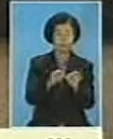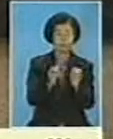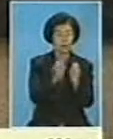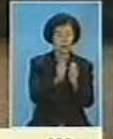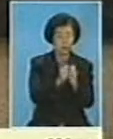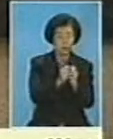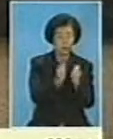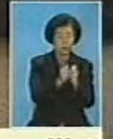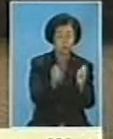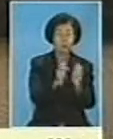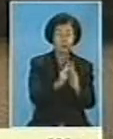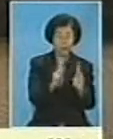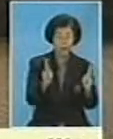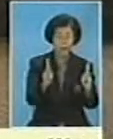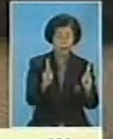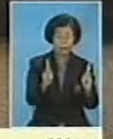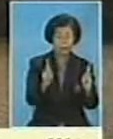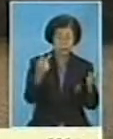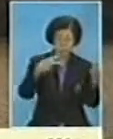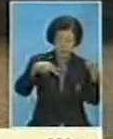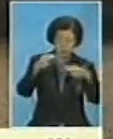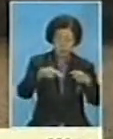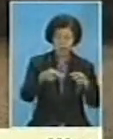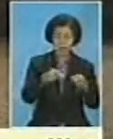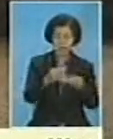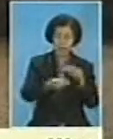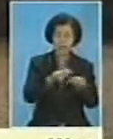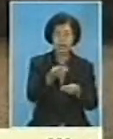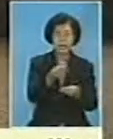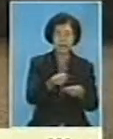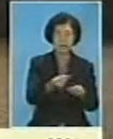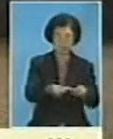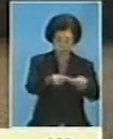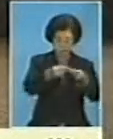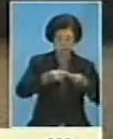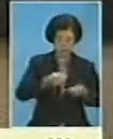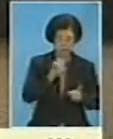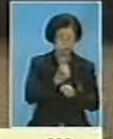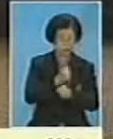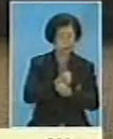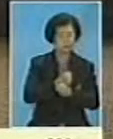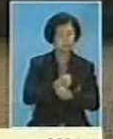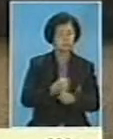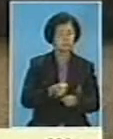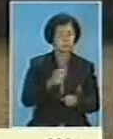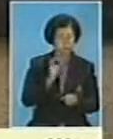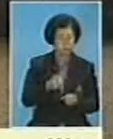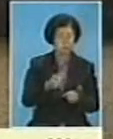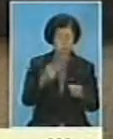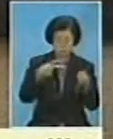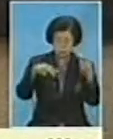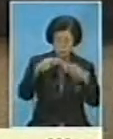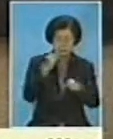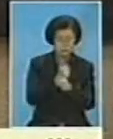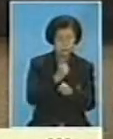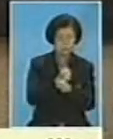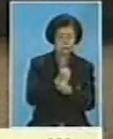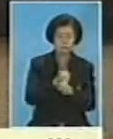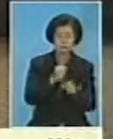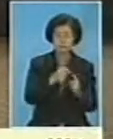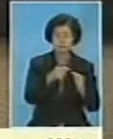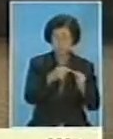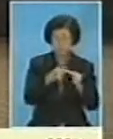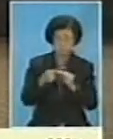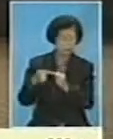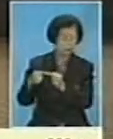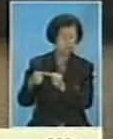รมการพิจารณาระบายข้าวได้รับมอบหมายและต้องดำเนินพิจารณาดำเนินการต่อไป